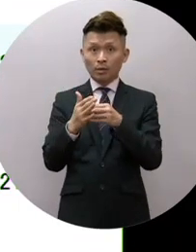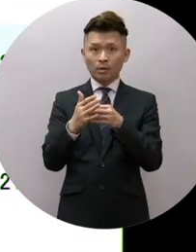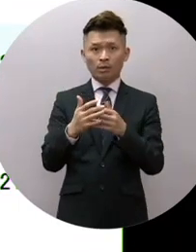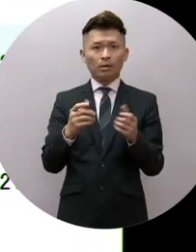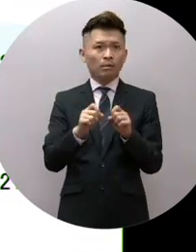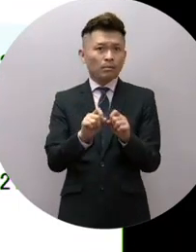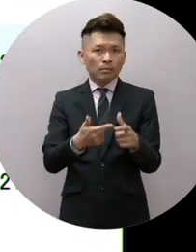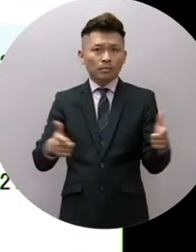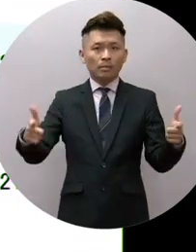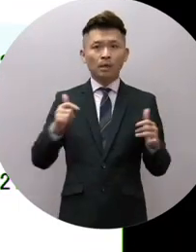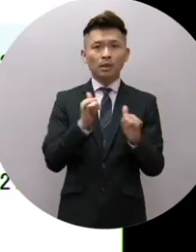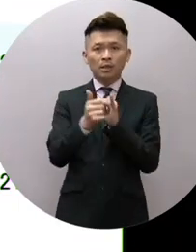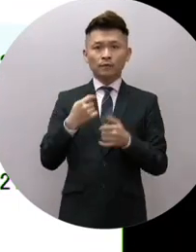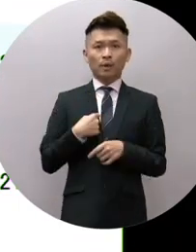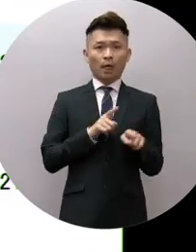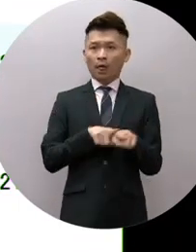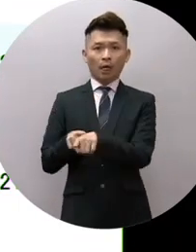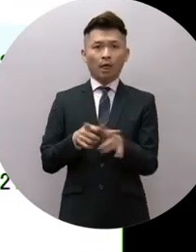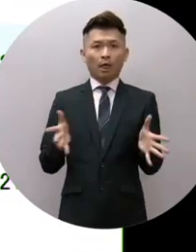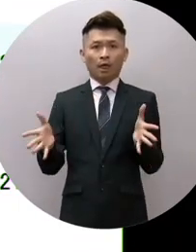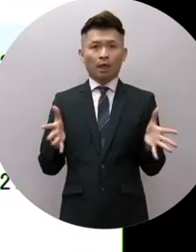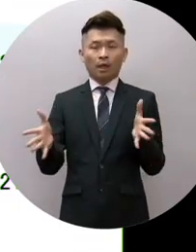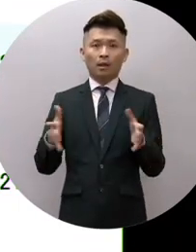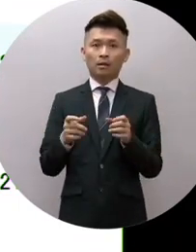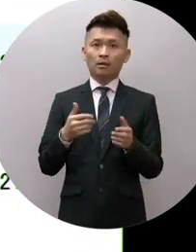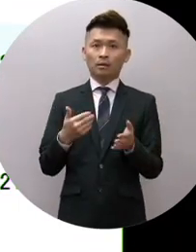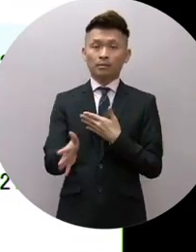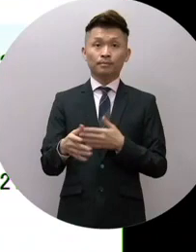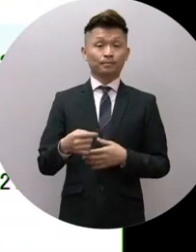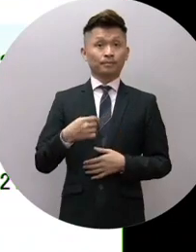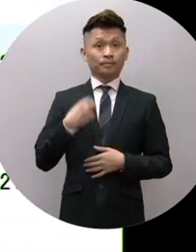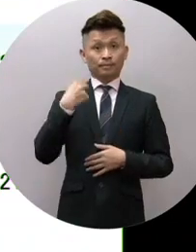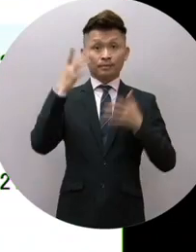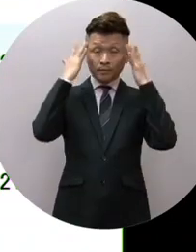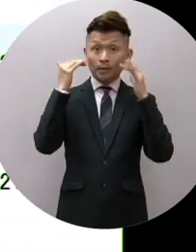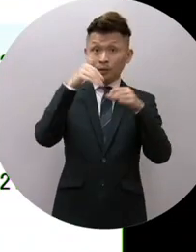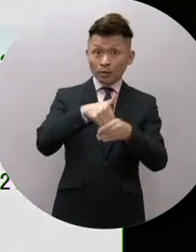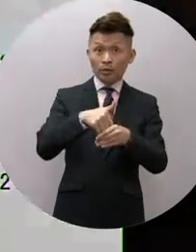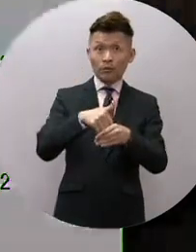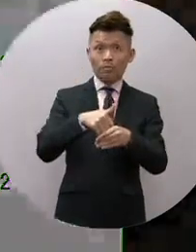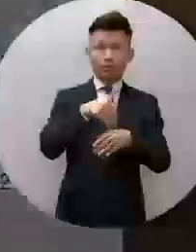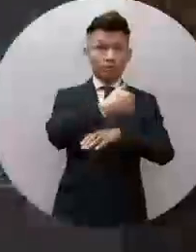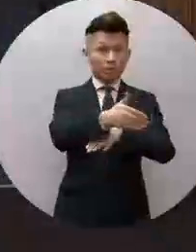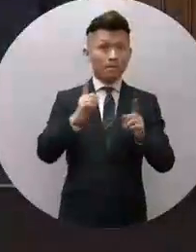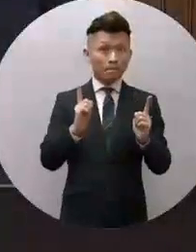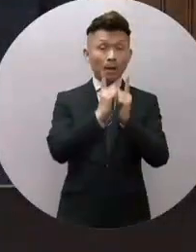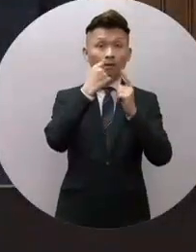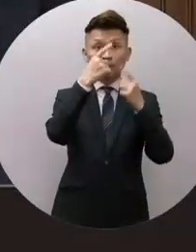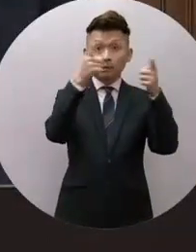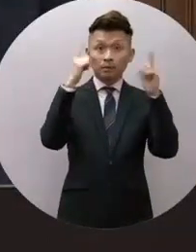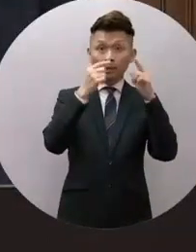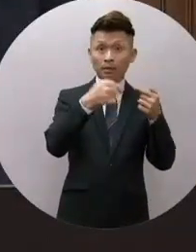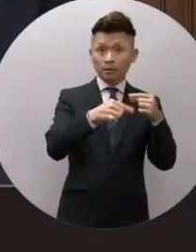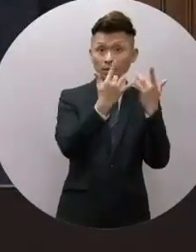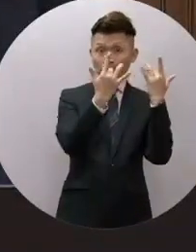会造成百姓在适用的上面会有不同。同样的，我南投县四种状况都遇到了，有台大实验林的问题，有